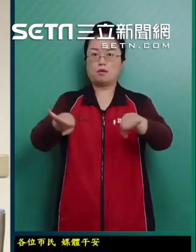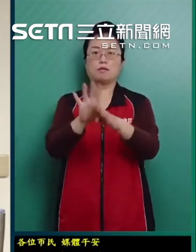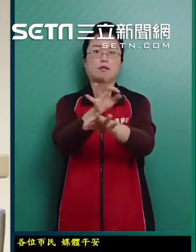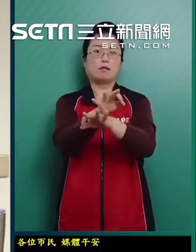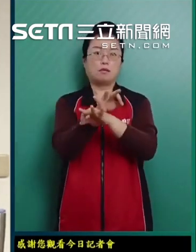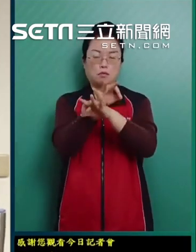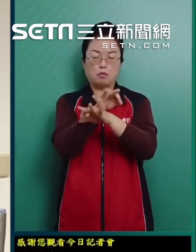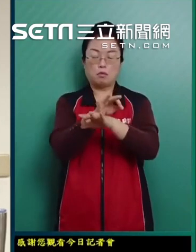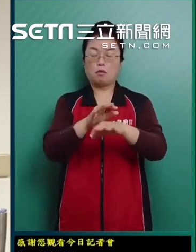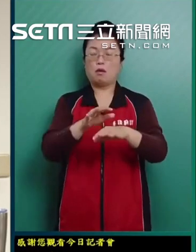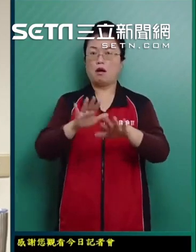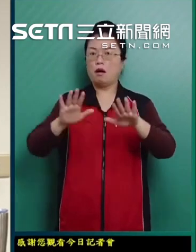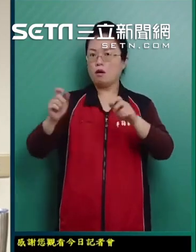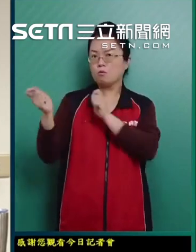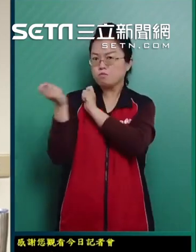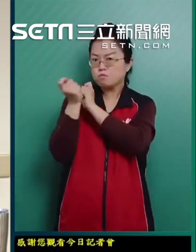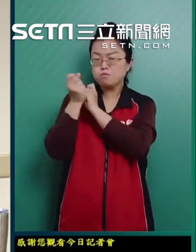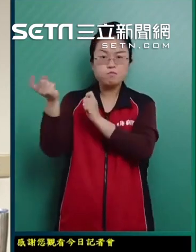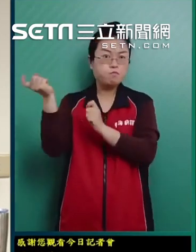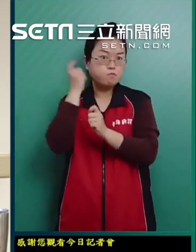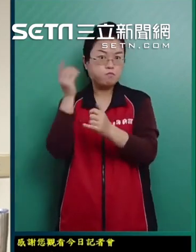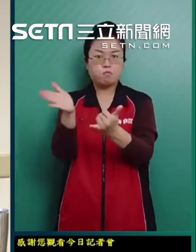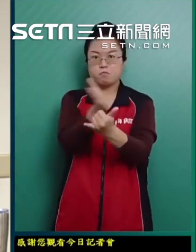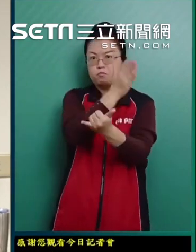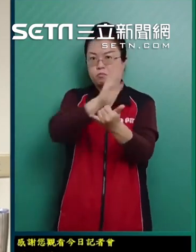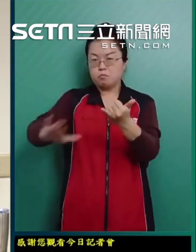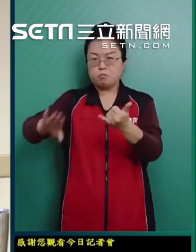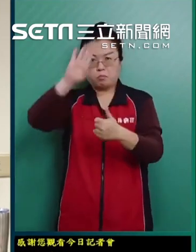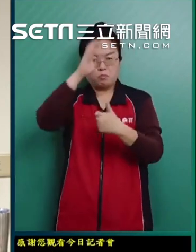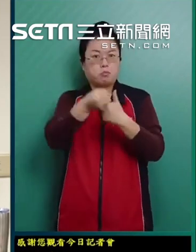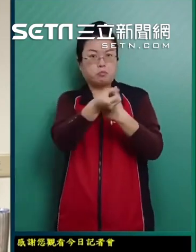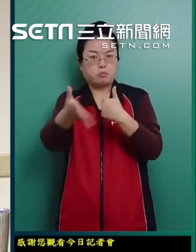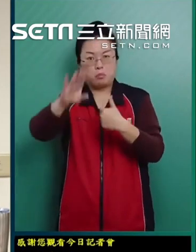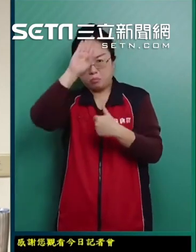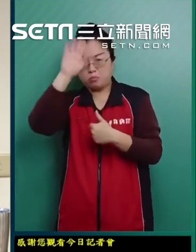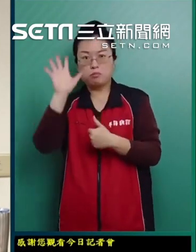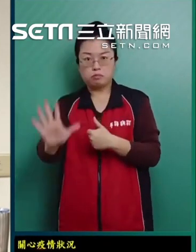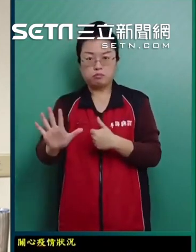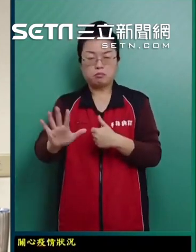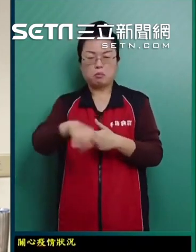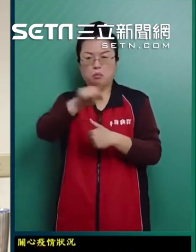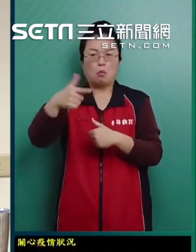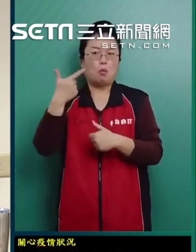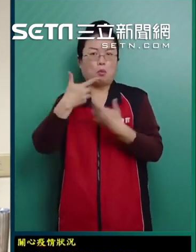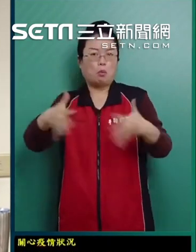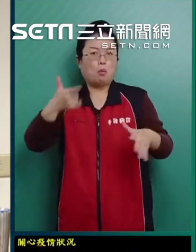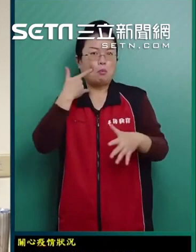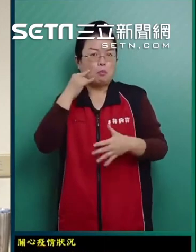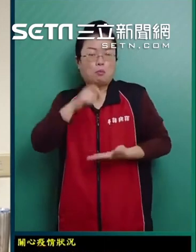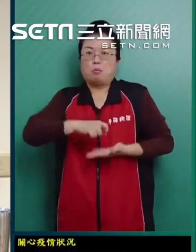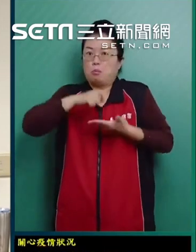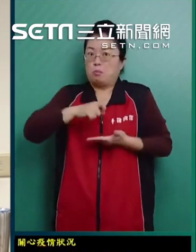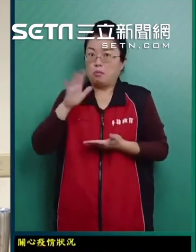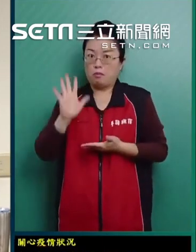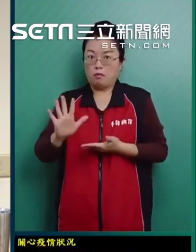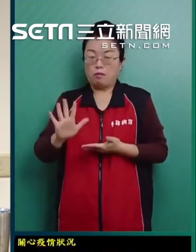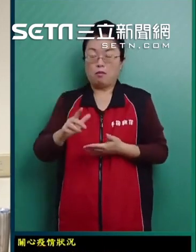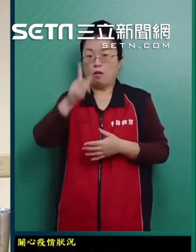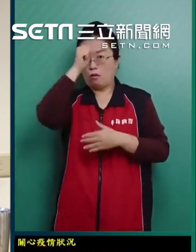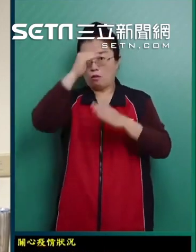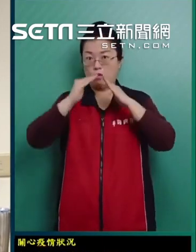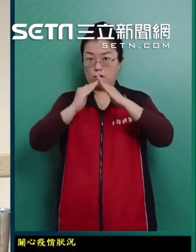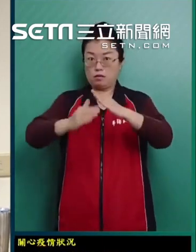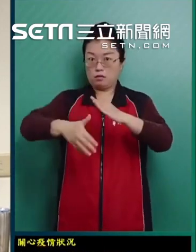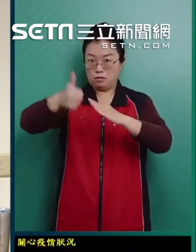皆传出有学生确诊的消息，引起学校以及家长高度的关注。黄伟哲市长更连续两天前往校园